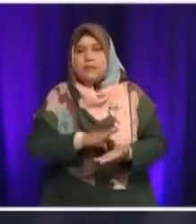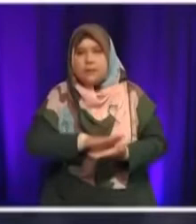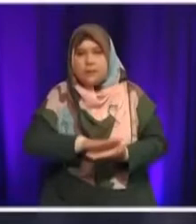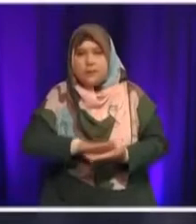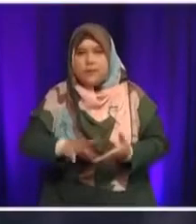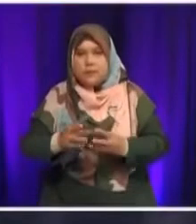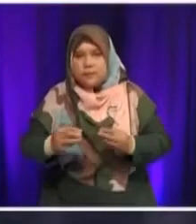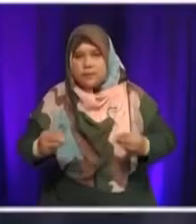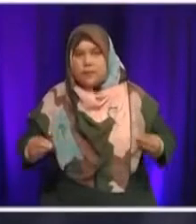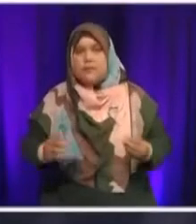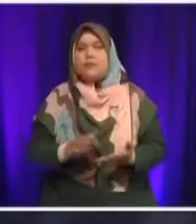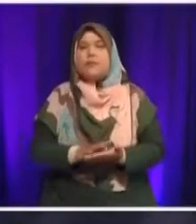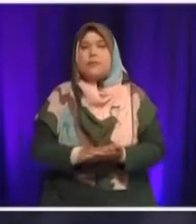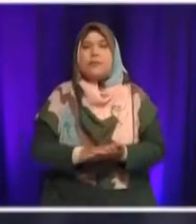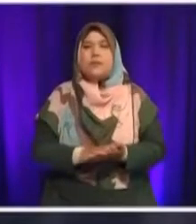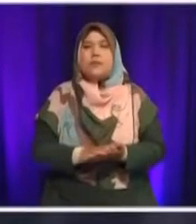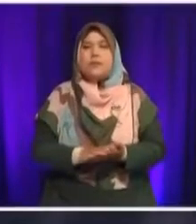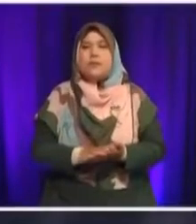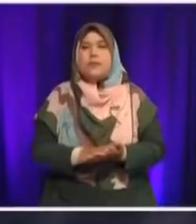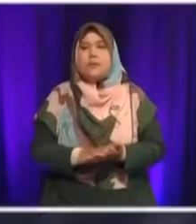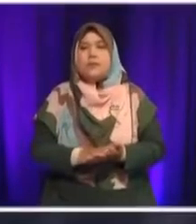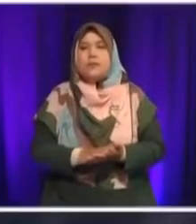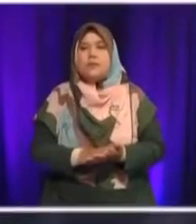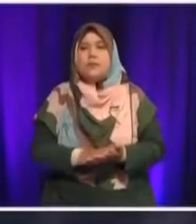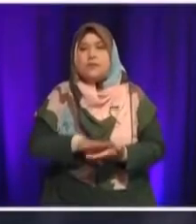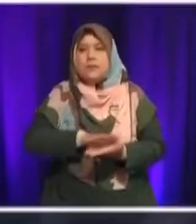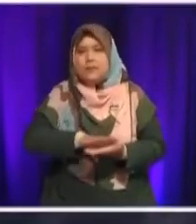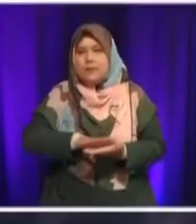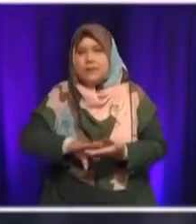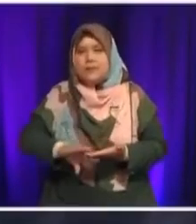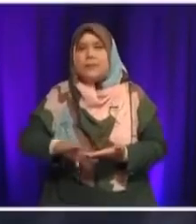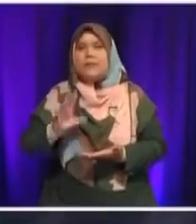di sini sudah selesai